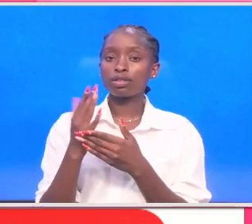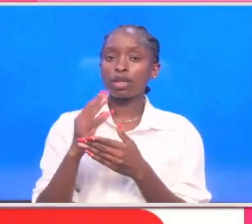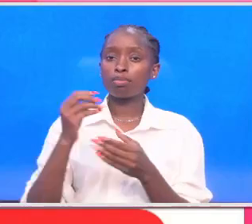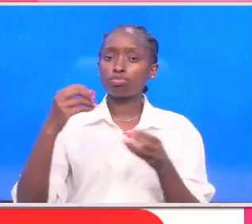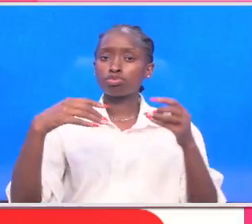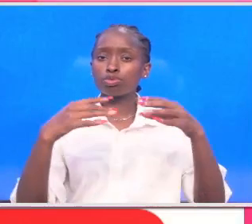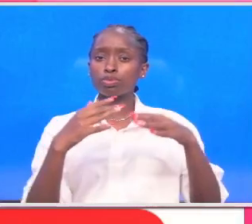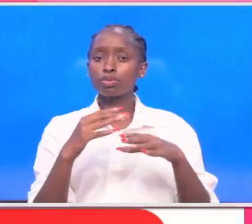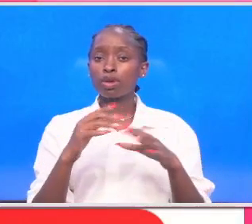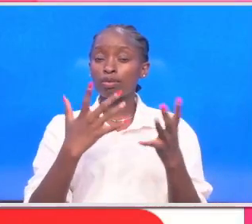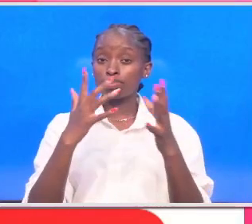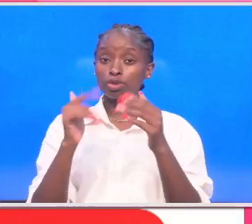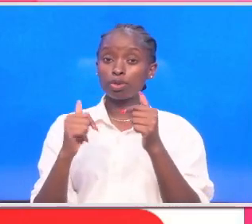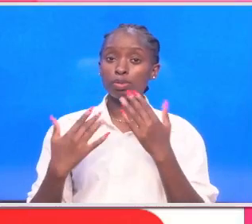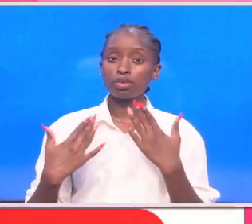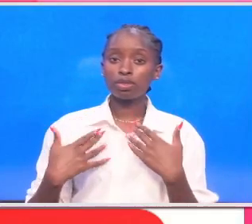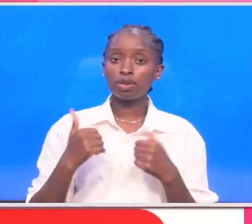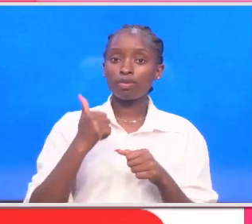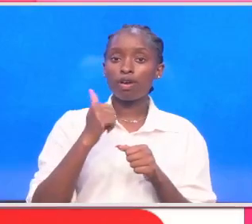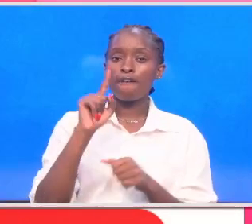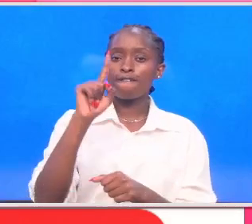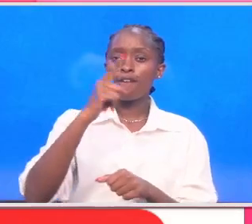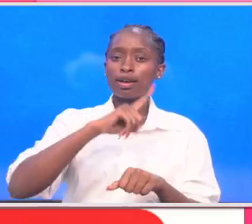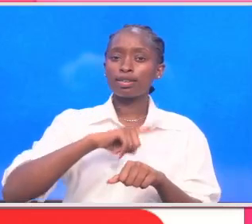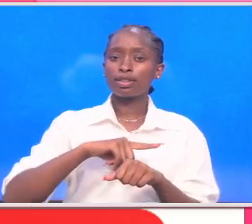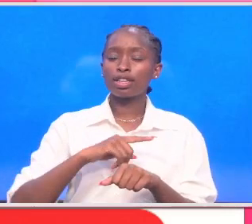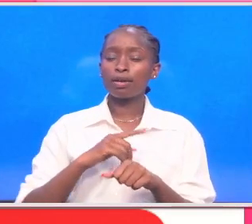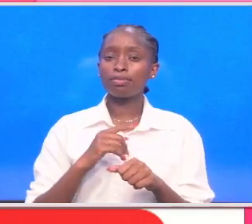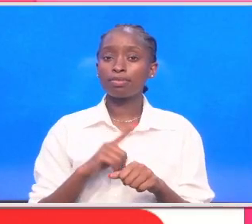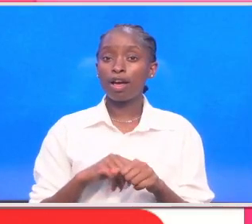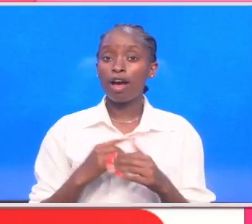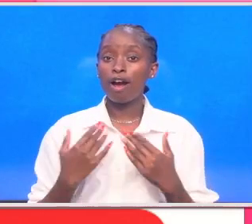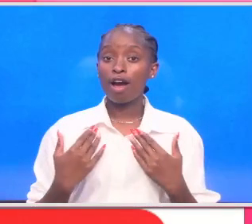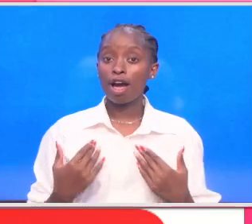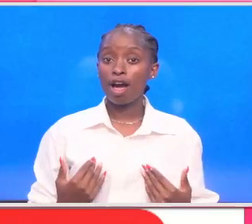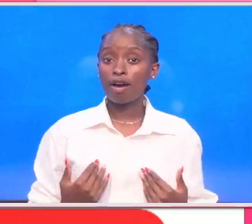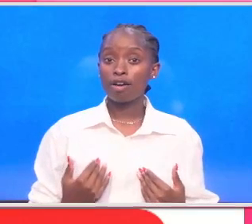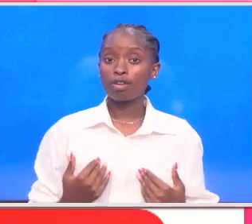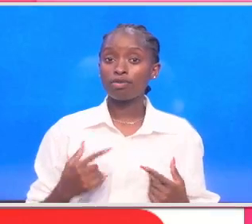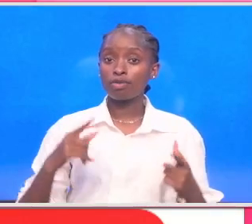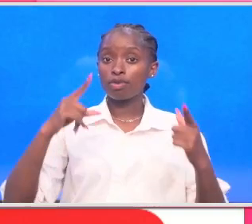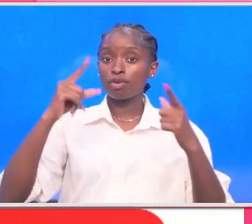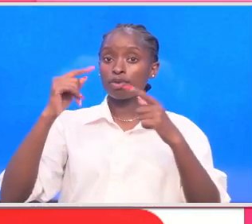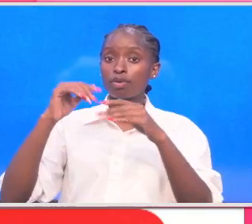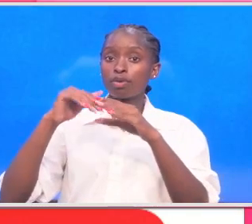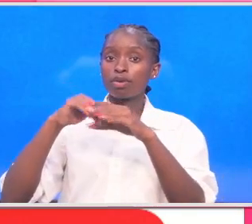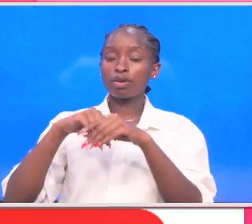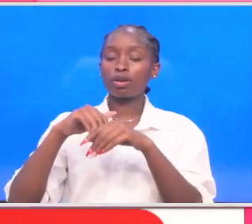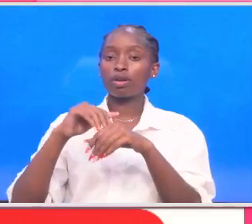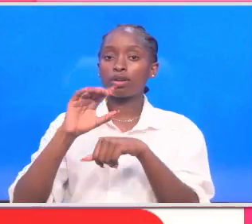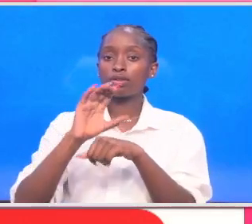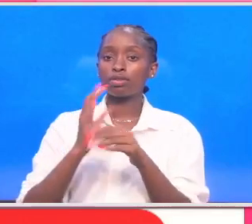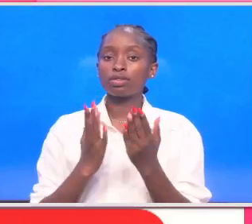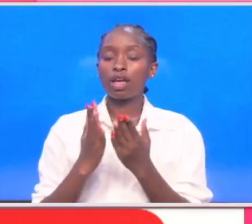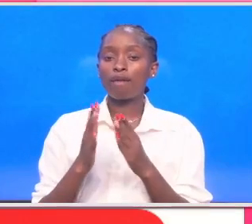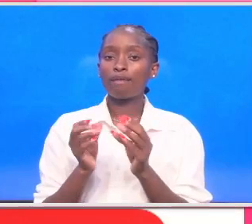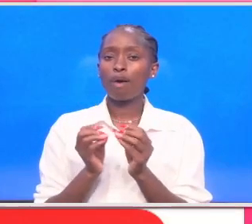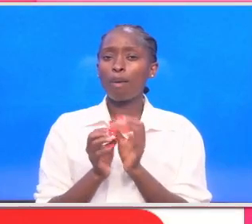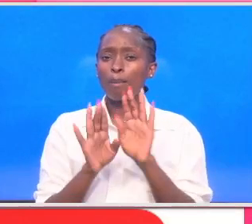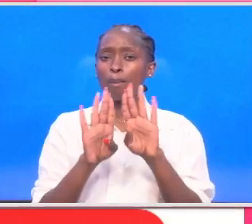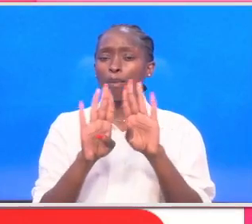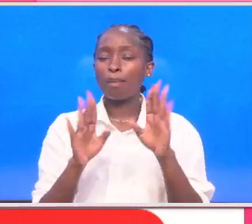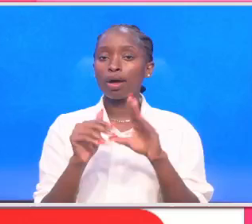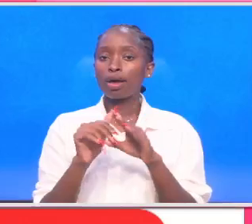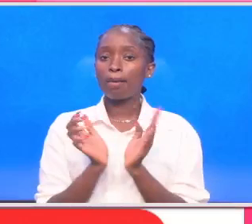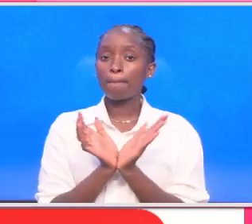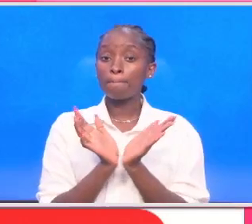huko Mwingi. Ilikuwa ni mara ya kwanza alipokuwa akihudhuria hadharani kwa muda mrefu mno, katika tukio linalowafanya